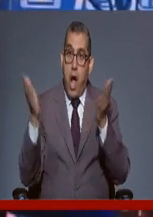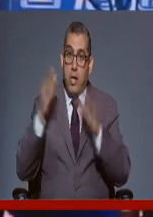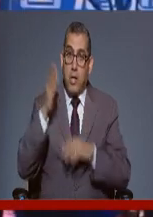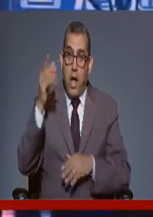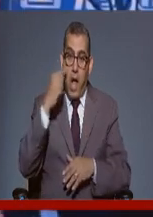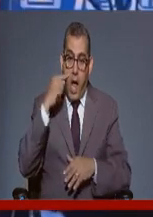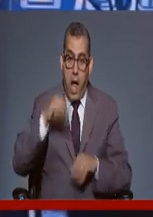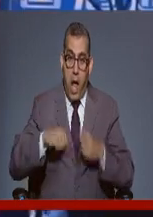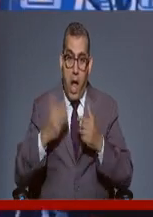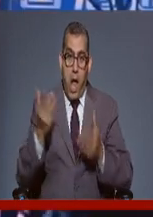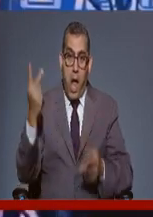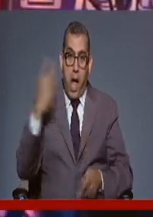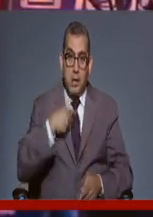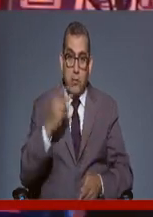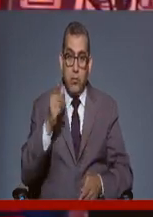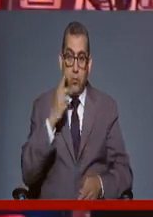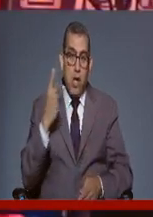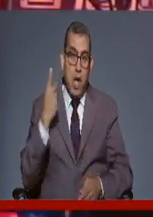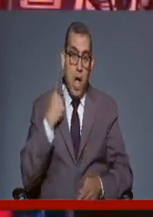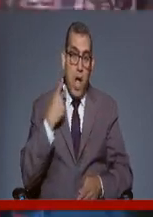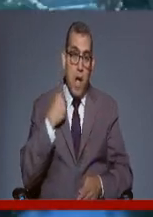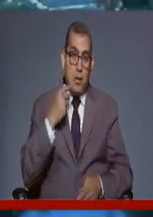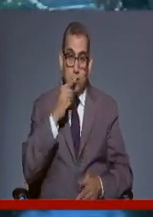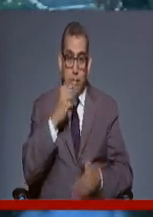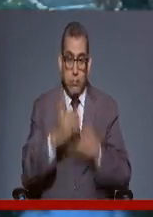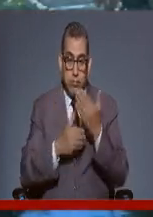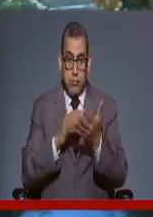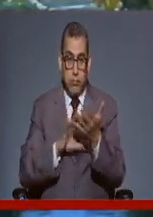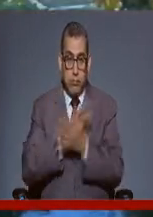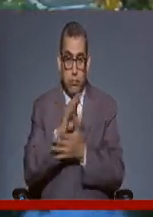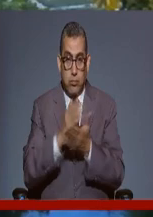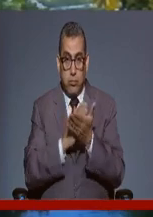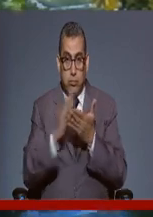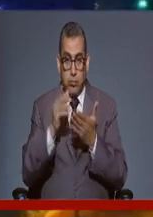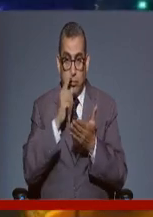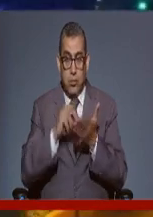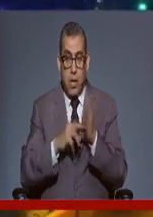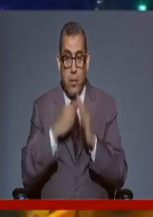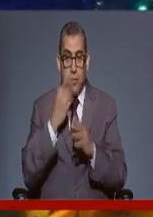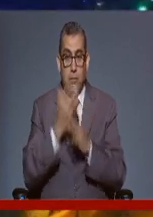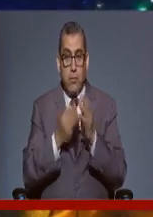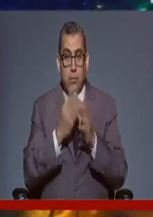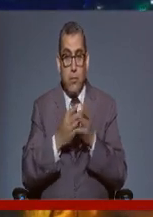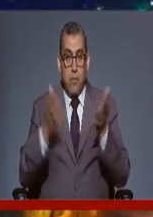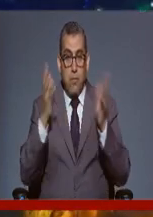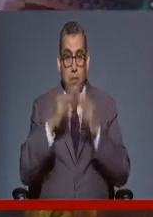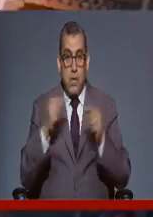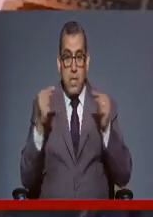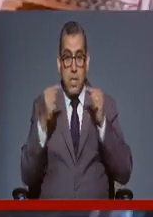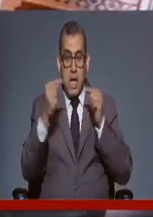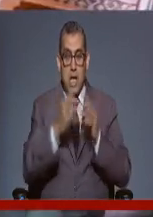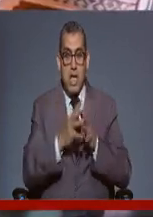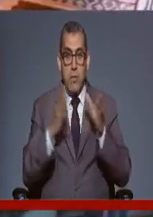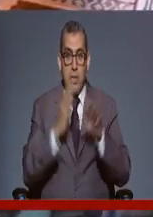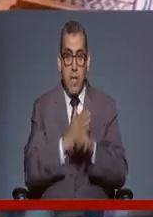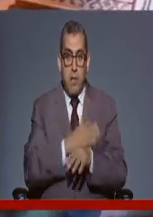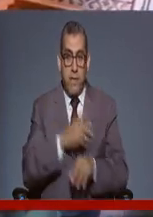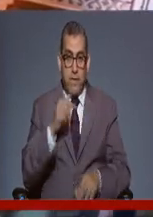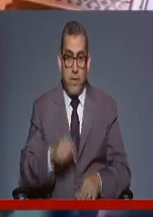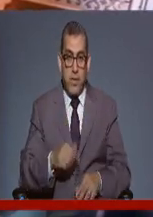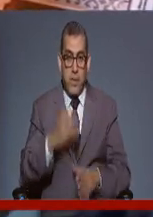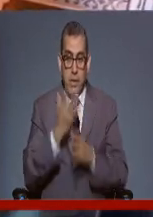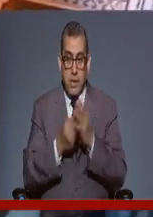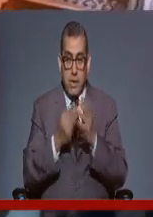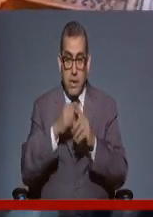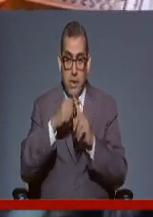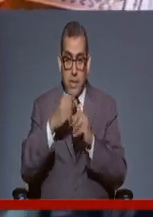افضل ولما العدد مش هو اساس المشكله اللي بيخلي زياده السكانيه تحدي كبير عندنا زياده عدد